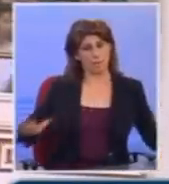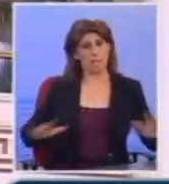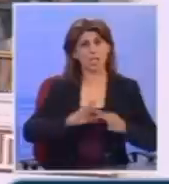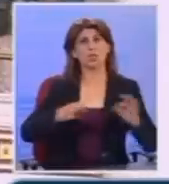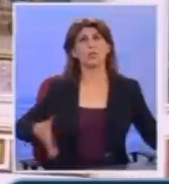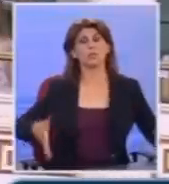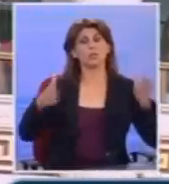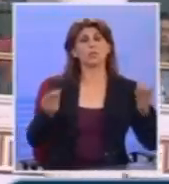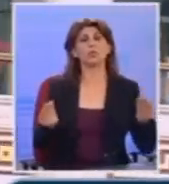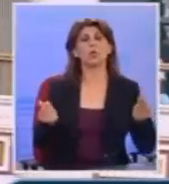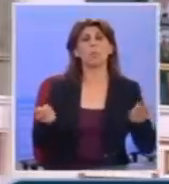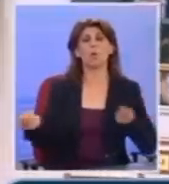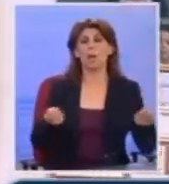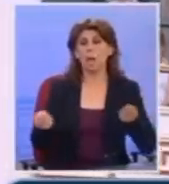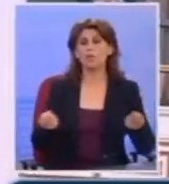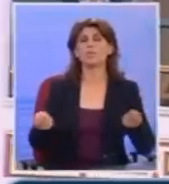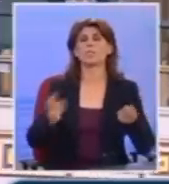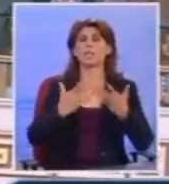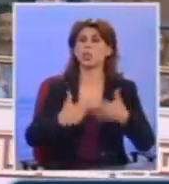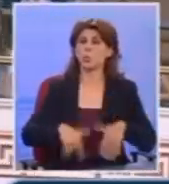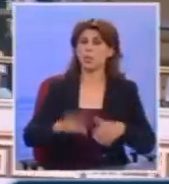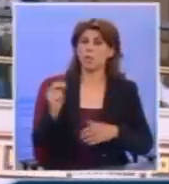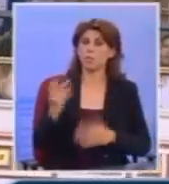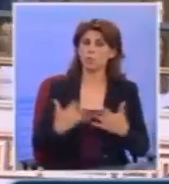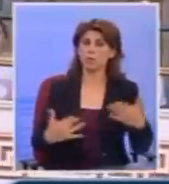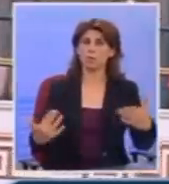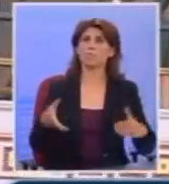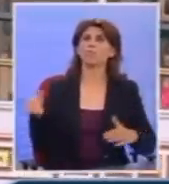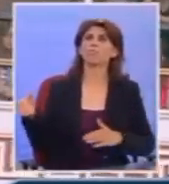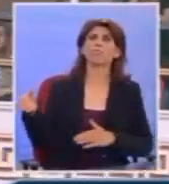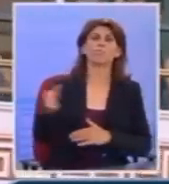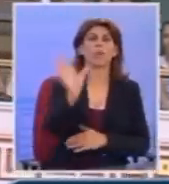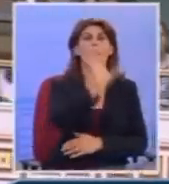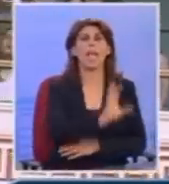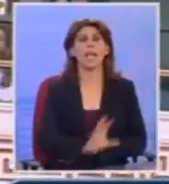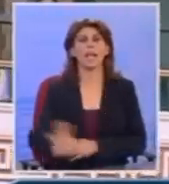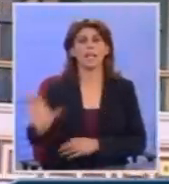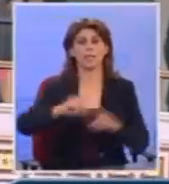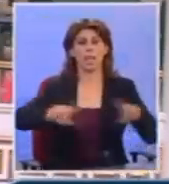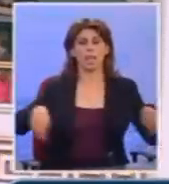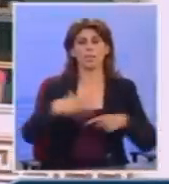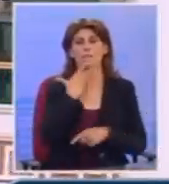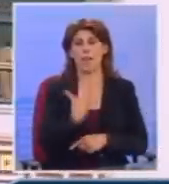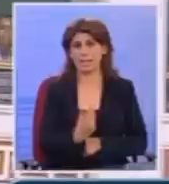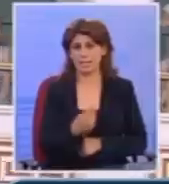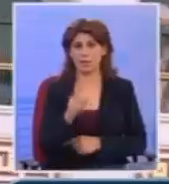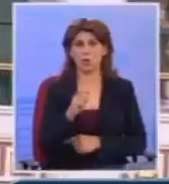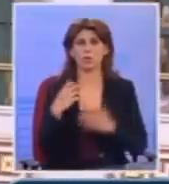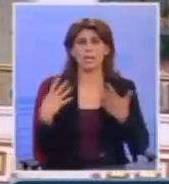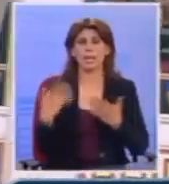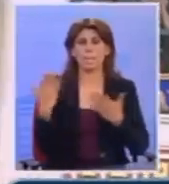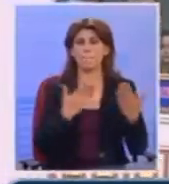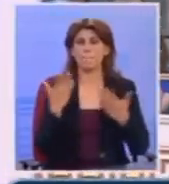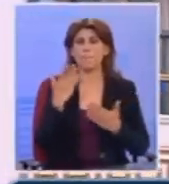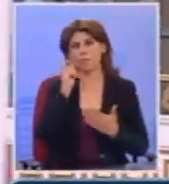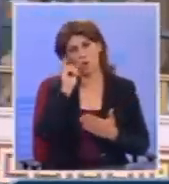τον τρόπο οργάνωσης και λειτουργίας της Βουλής, και ξεναγήθηκαν στην έκθεση της αίθουσας Ελευθέριος Βενιζέλος 29